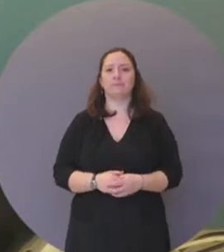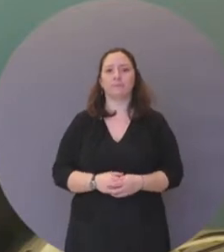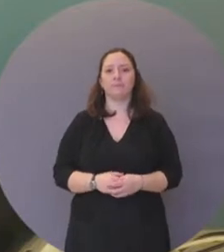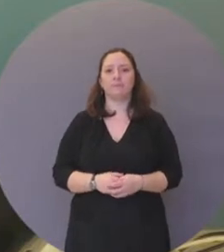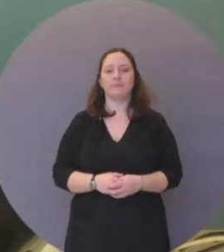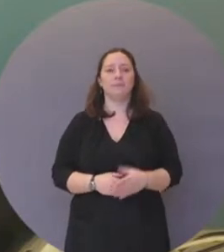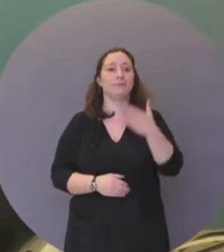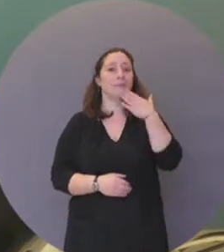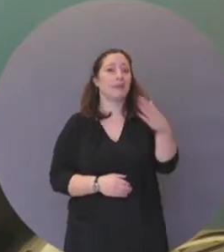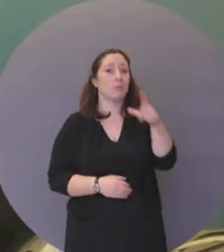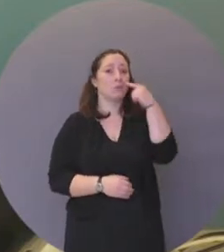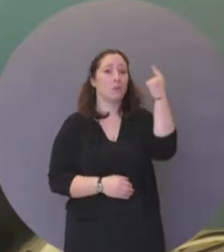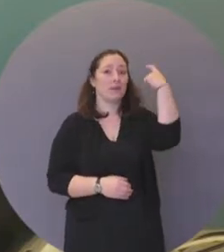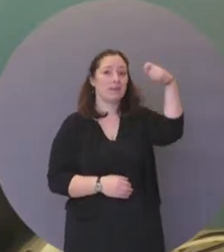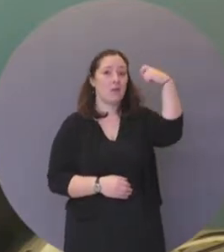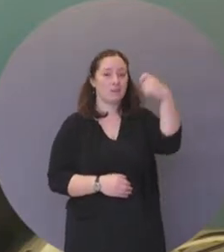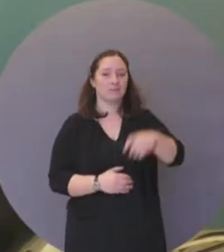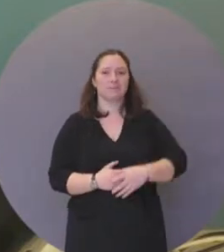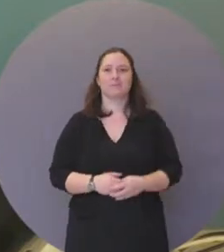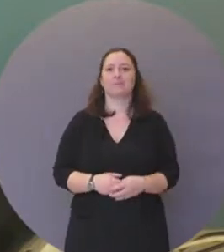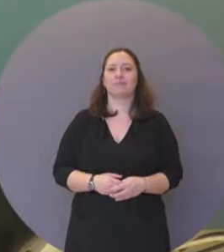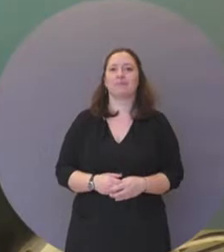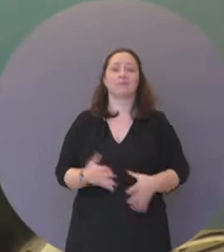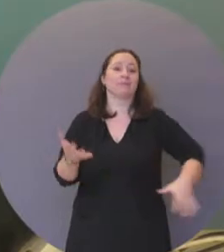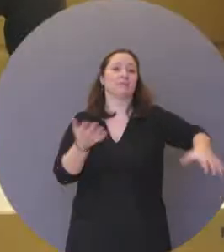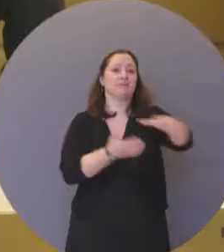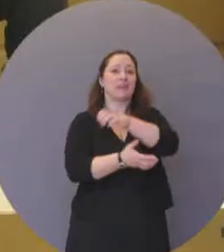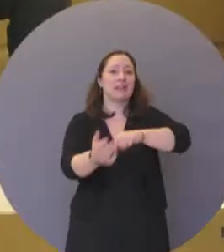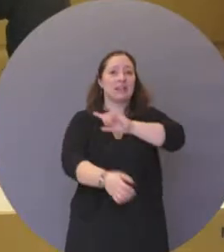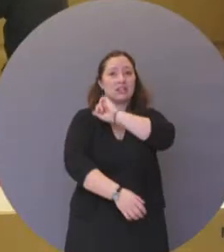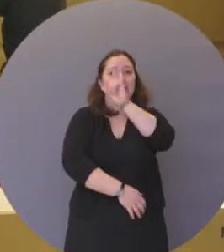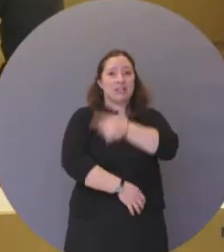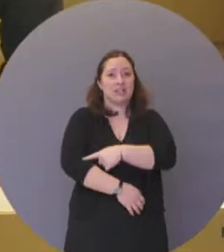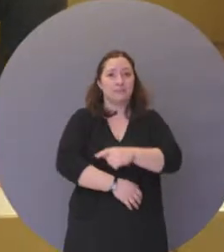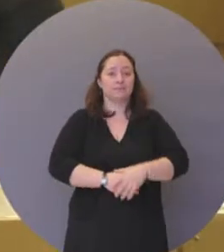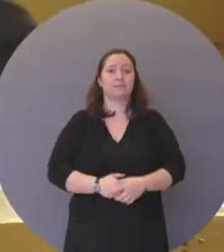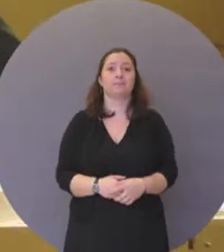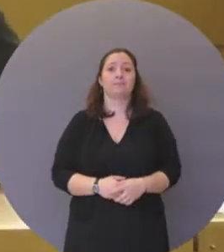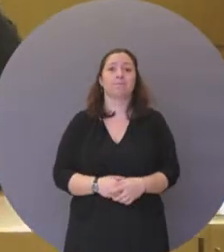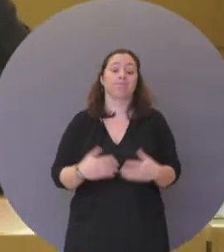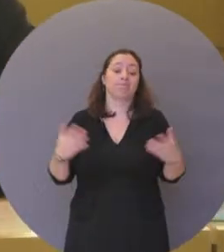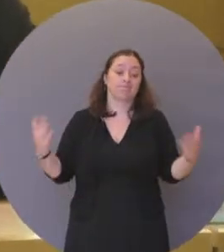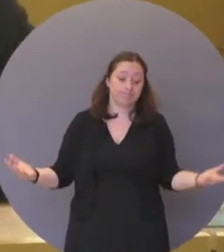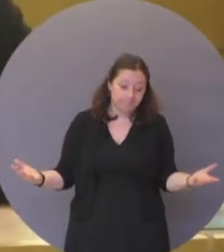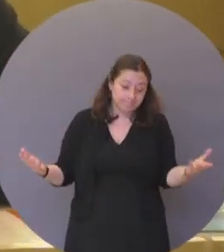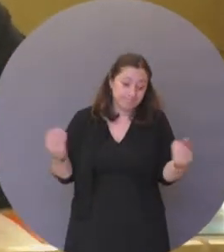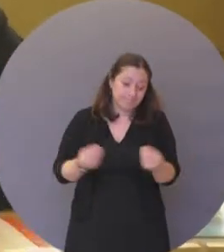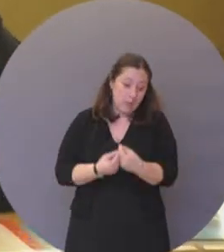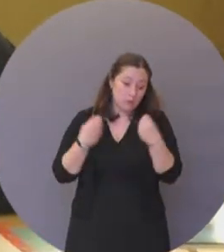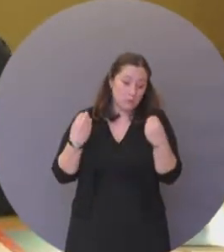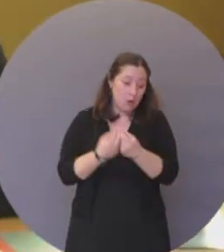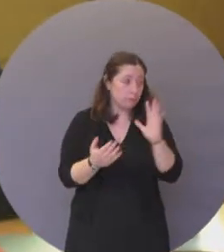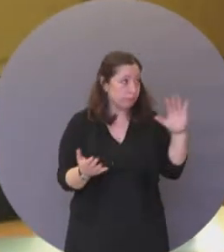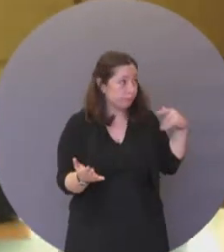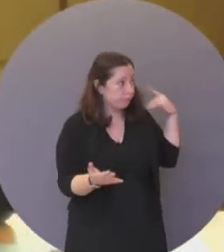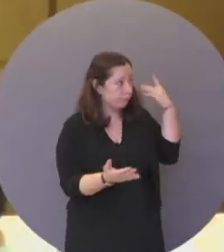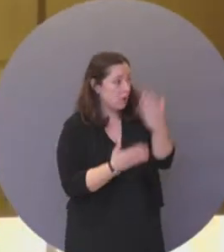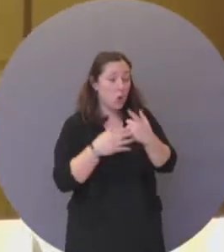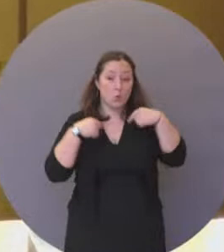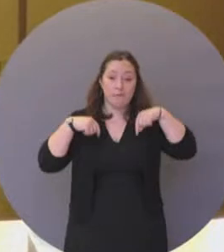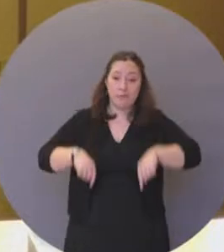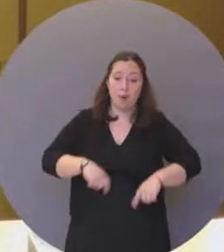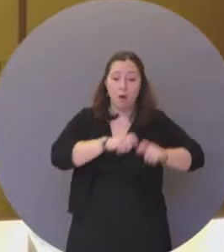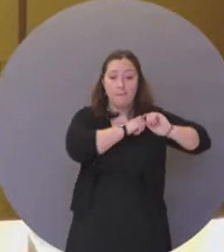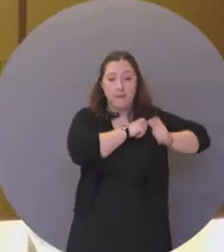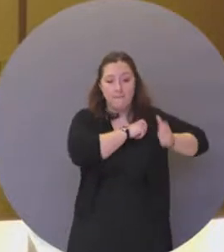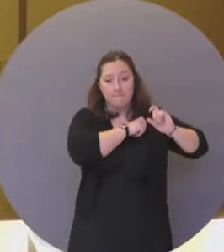merci monsieur le président la crise énergétique malheureusement annoncée depuis que les gouvernements successifs